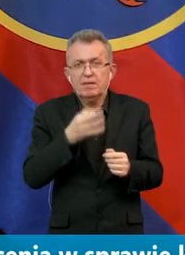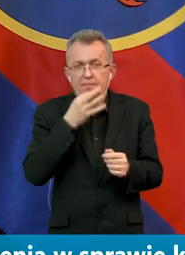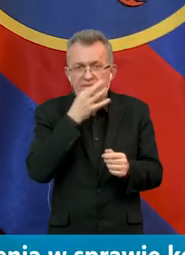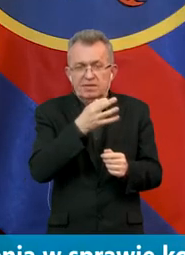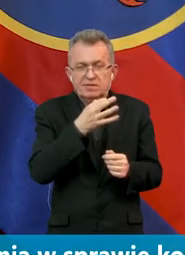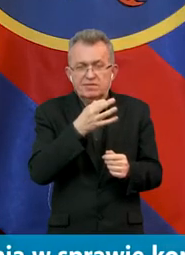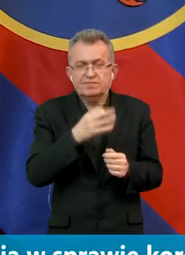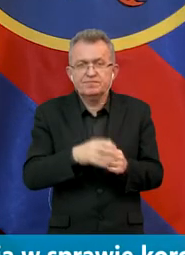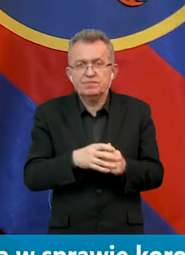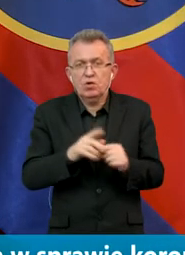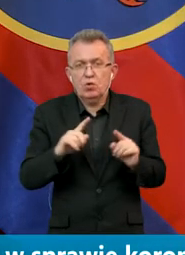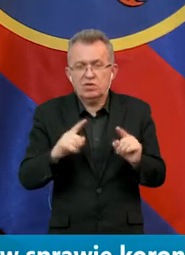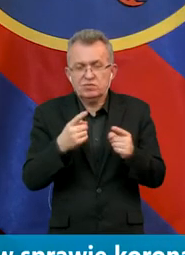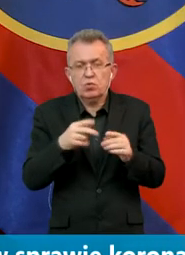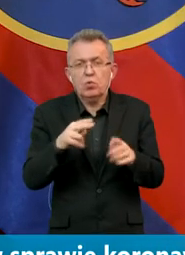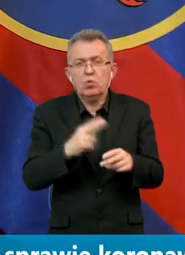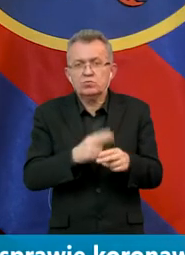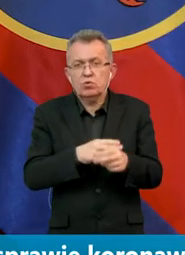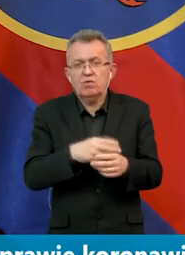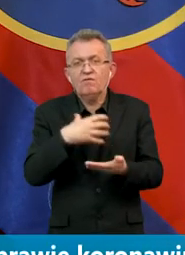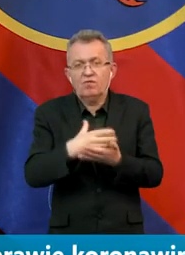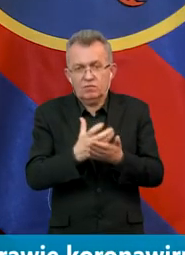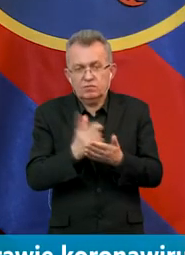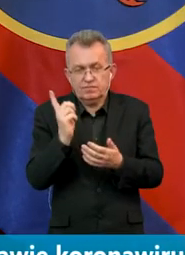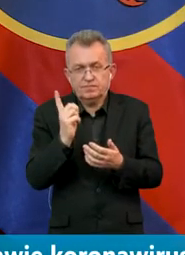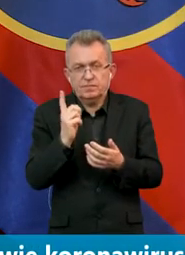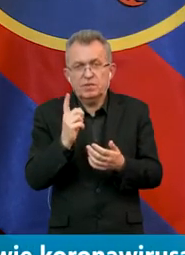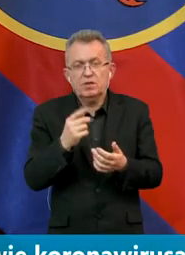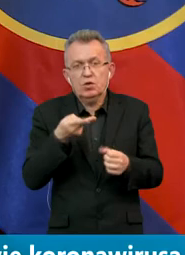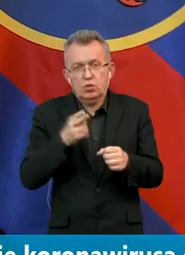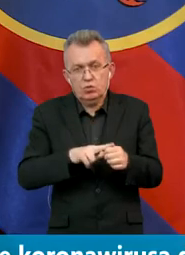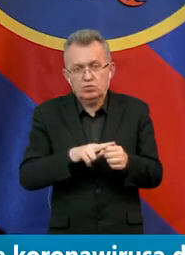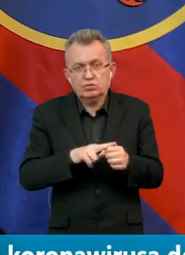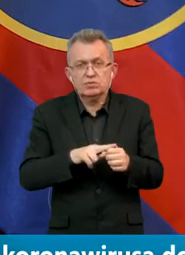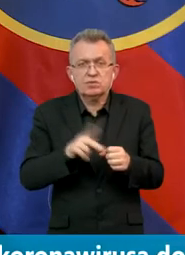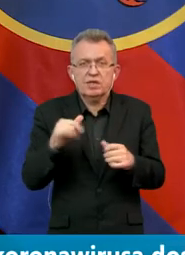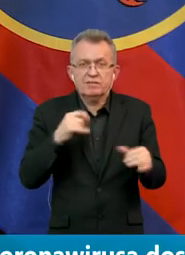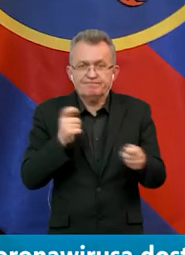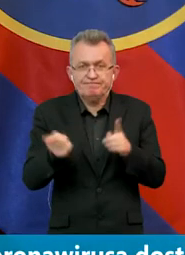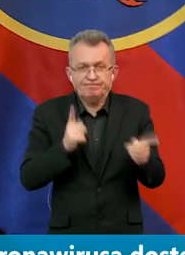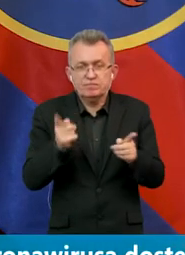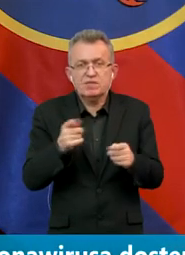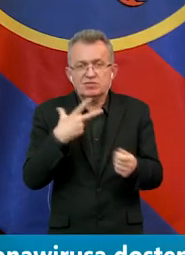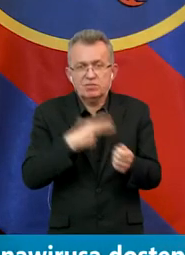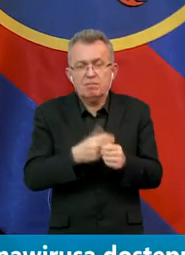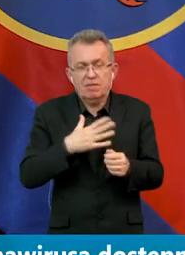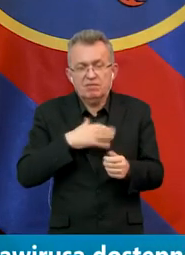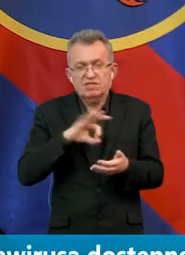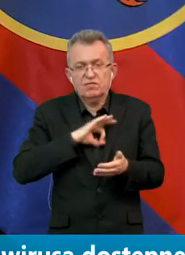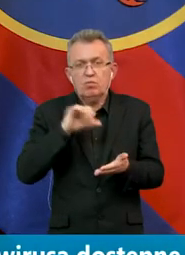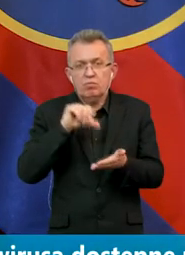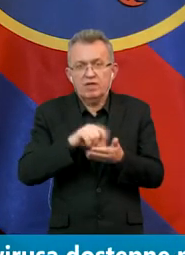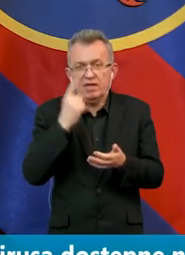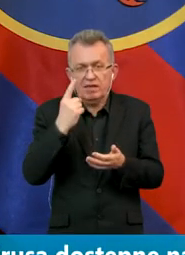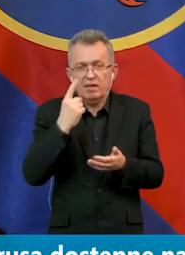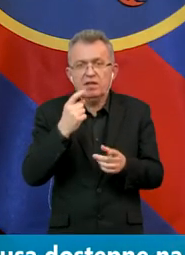to organizatorów z Urzędu Wojewódzkiego, jak rozumiem, którzy kierują szczepieniami. My mamy swój punkt